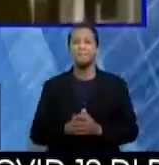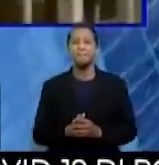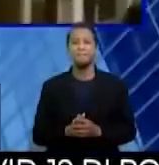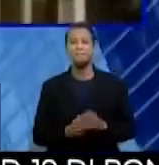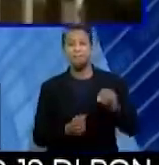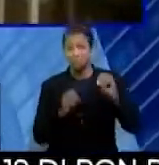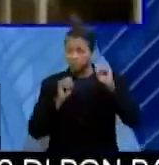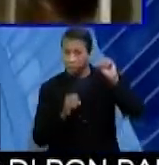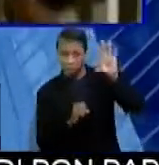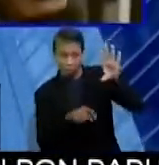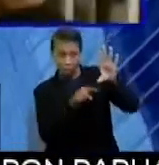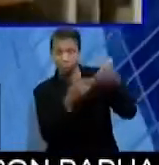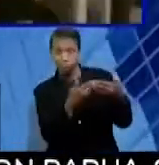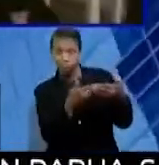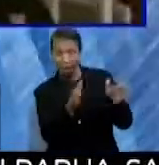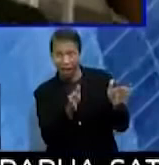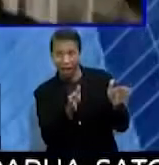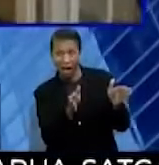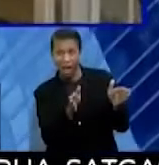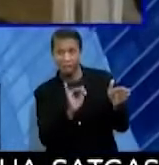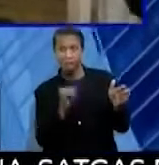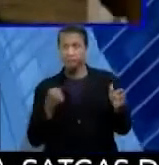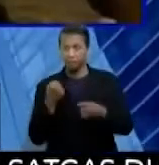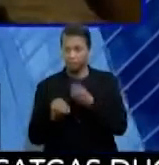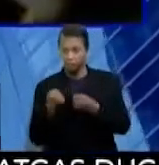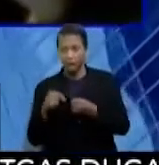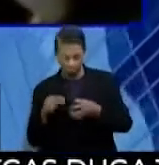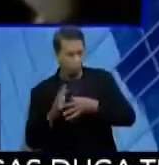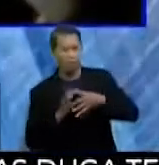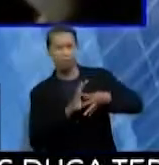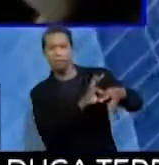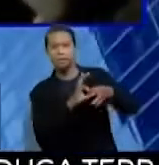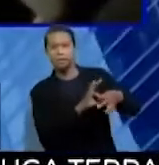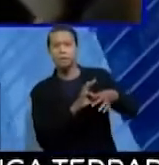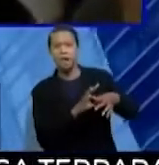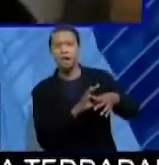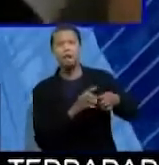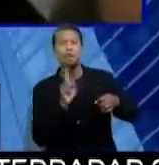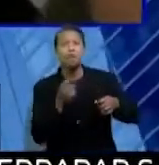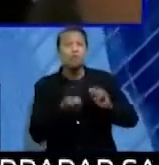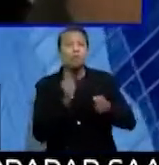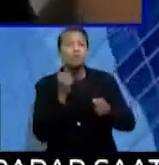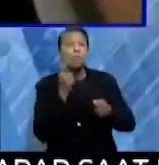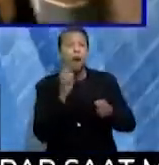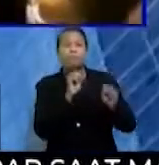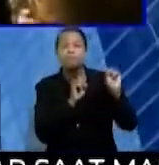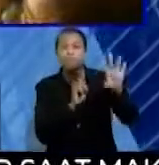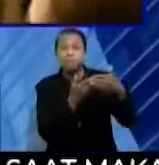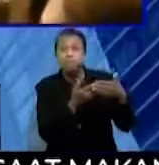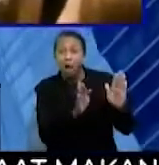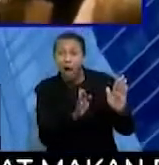dan berbagai KL dan stakeholders. Kami sudah melakukan uji coba pembukaan bioskop menggunakan aplikasi Peduli Lindungi dan